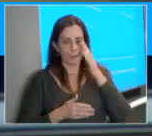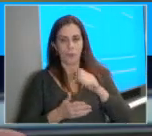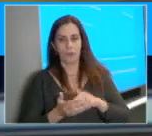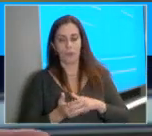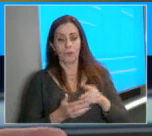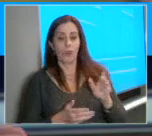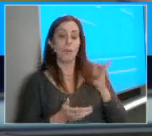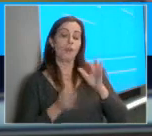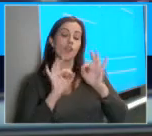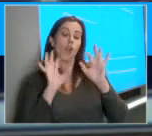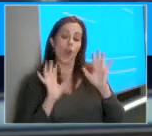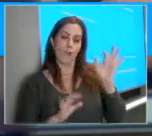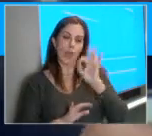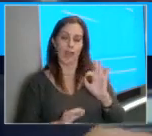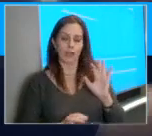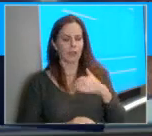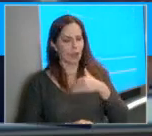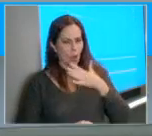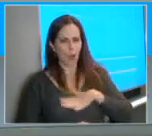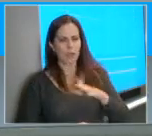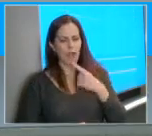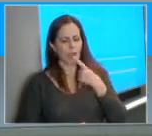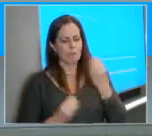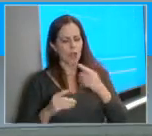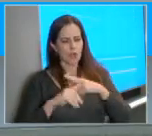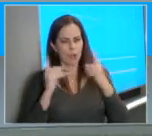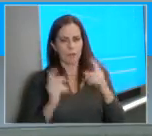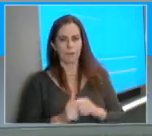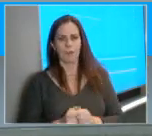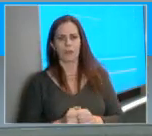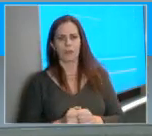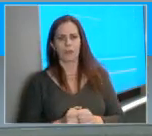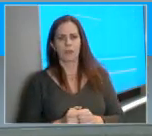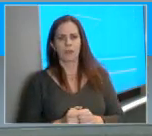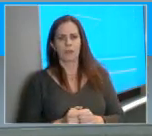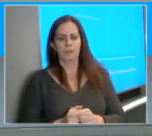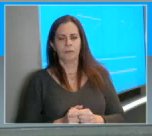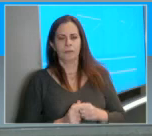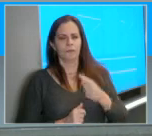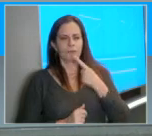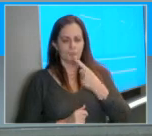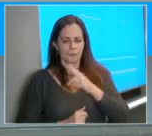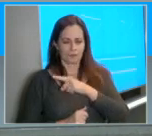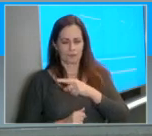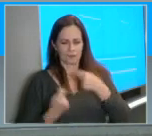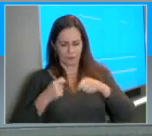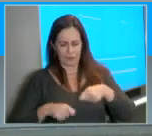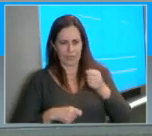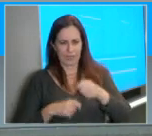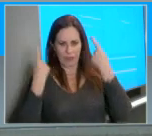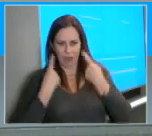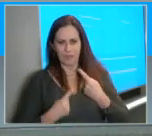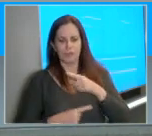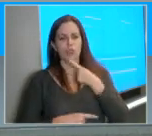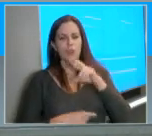שמשרתים את כל החברה הישראלית. אני רוצה אבל לגשת איתך לנקודה אחרת, דודי, תראה, דיבר כאן יעקב אשר, ובאמת